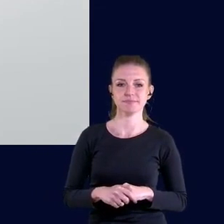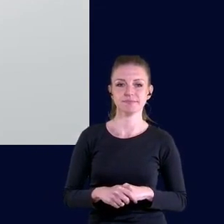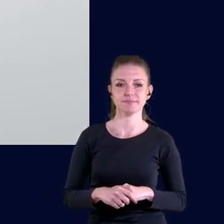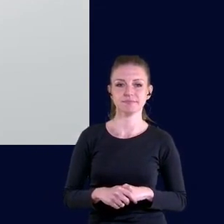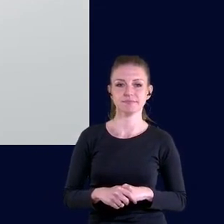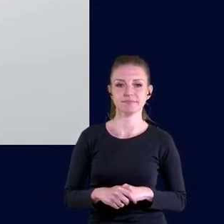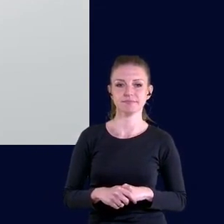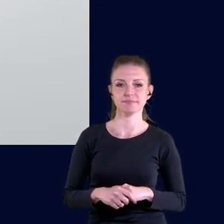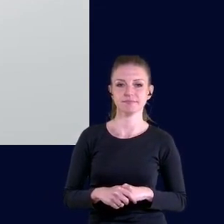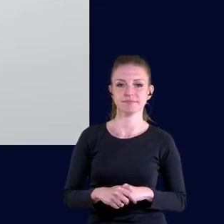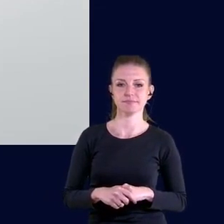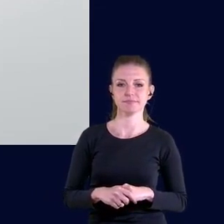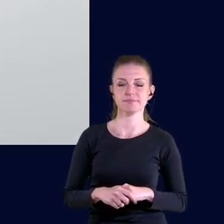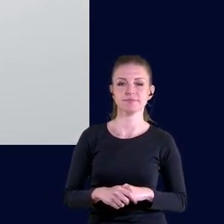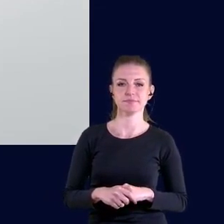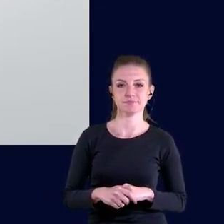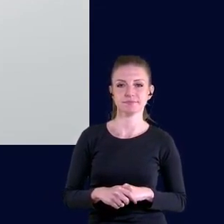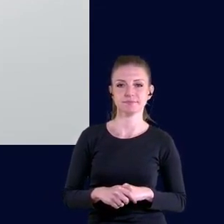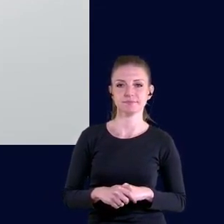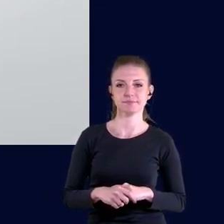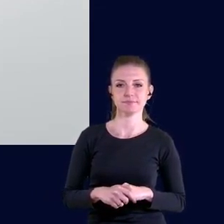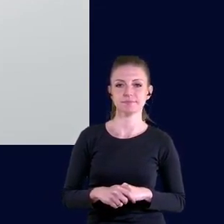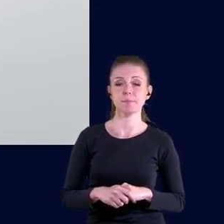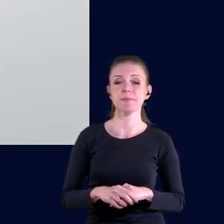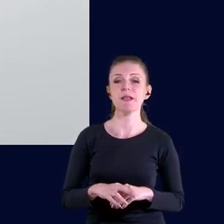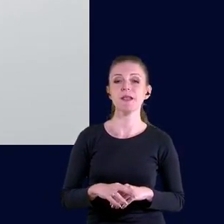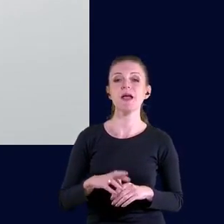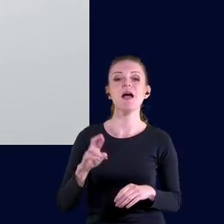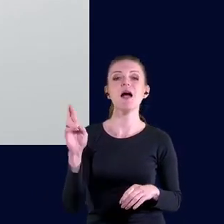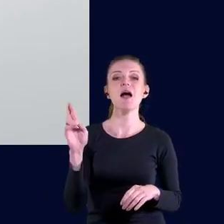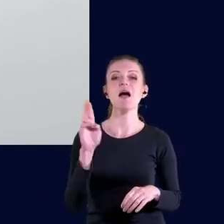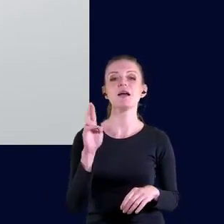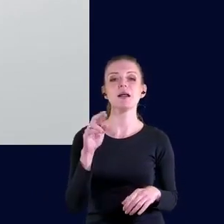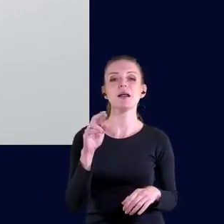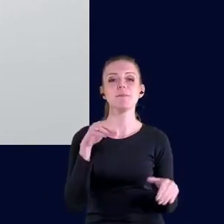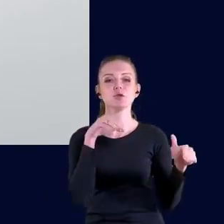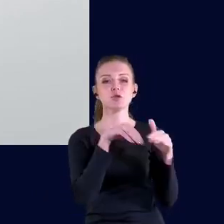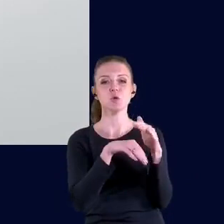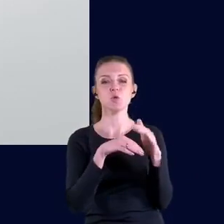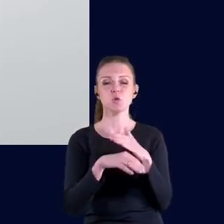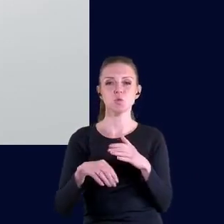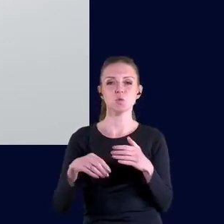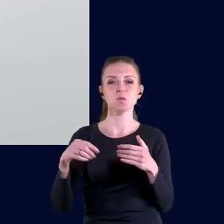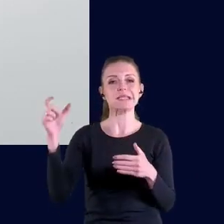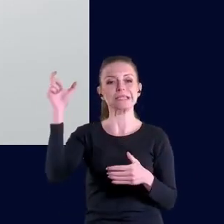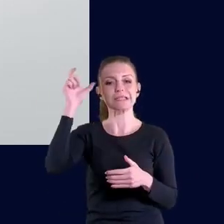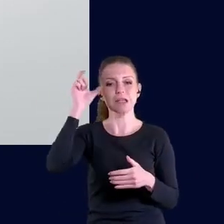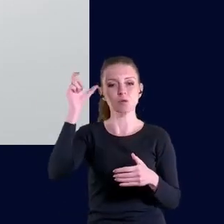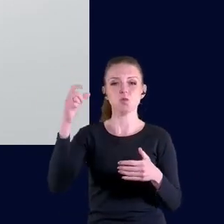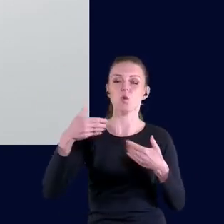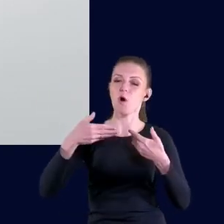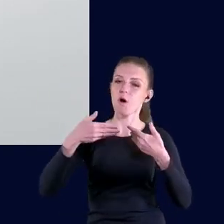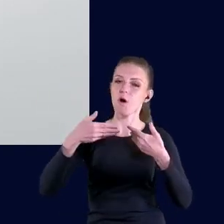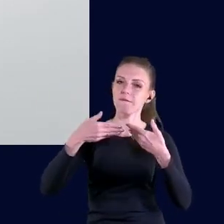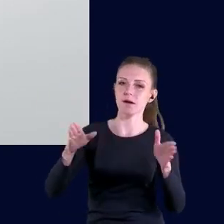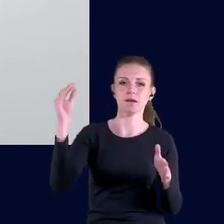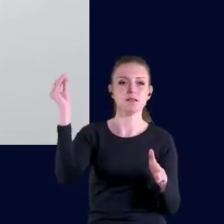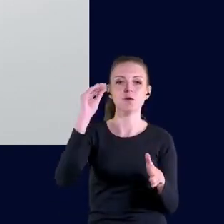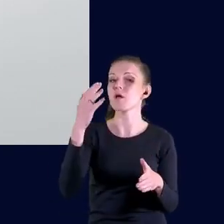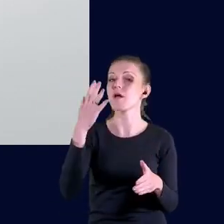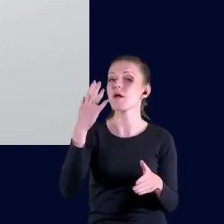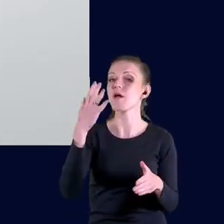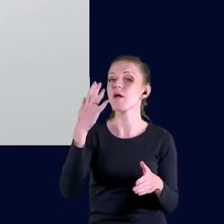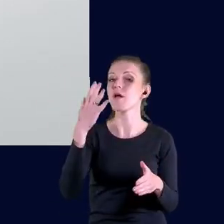Jak wygląda zrobienia repozytorium centrum otwartej nauki po